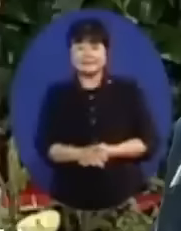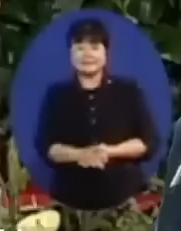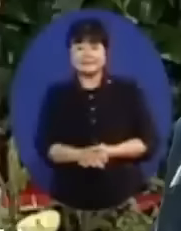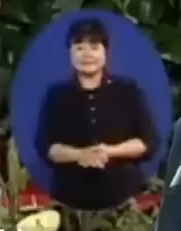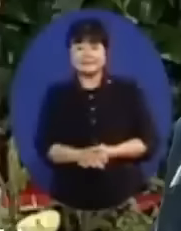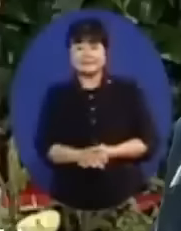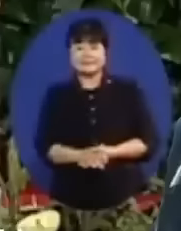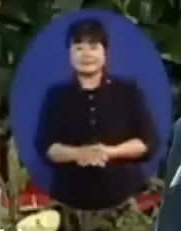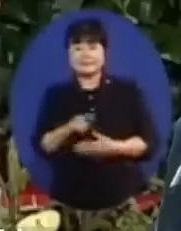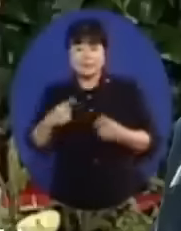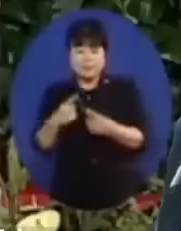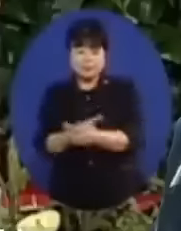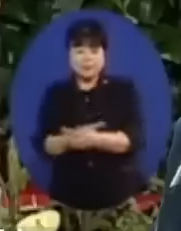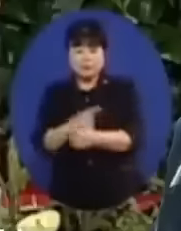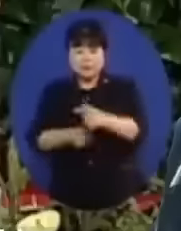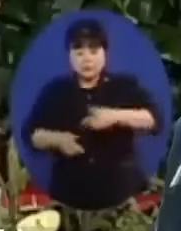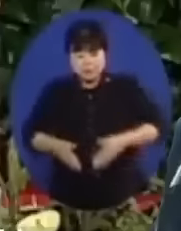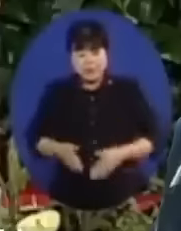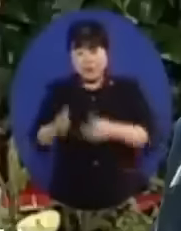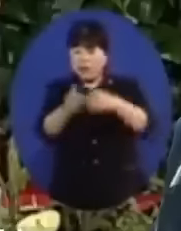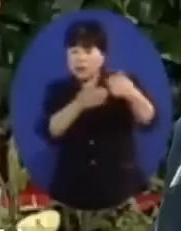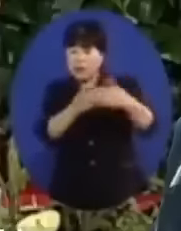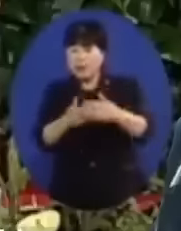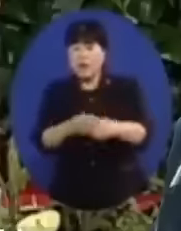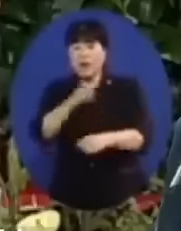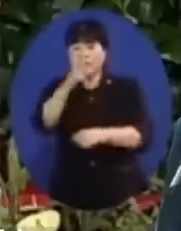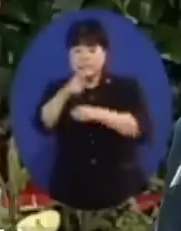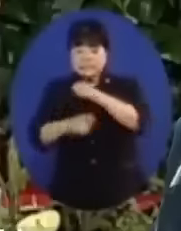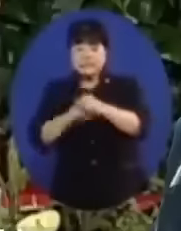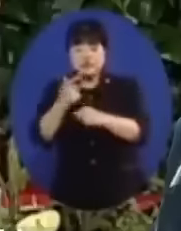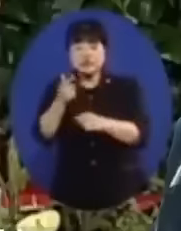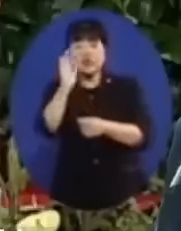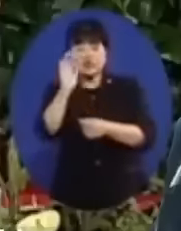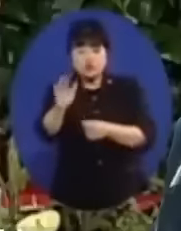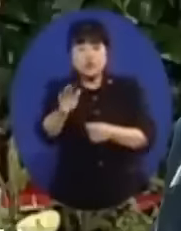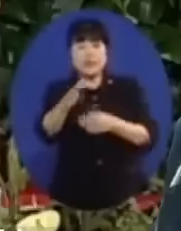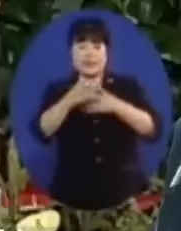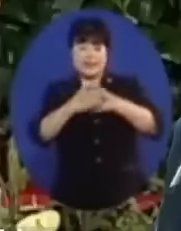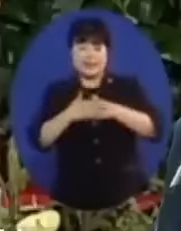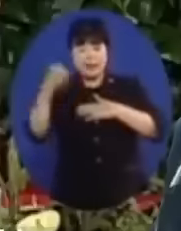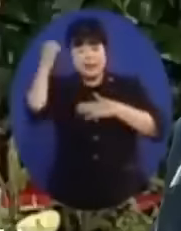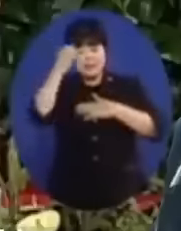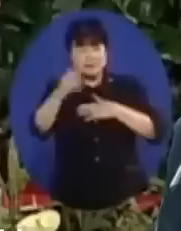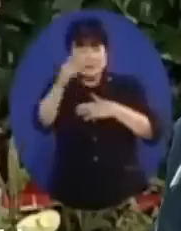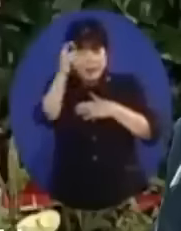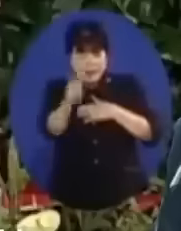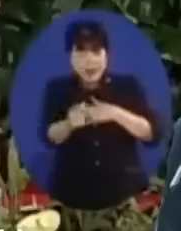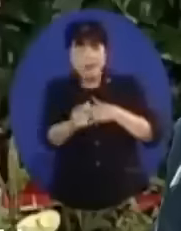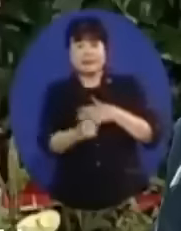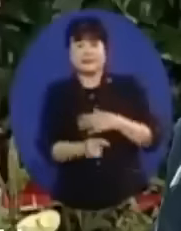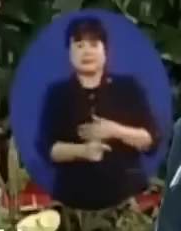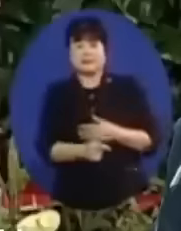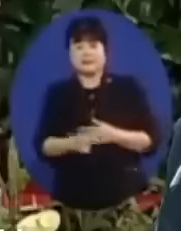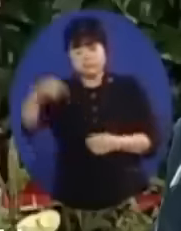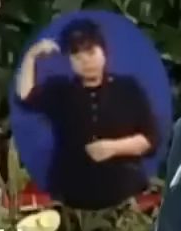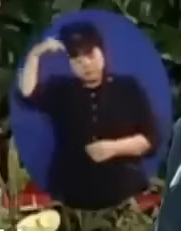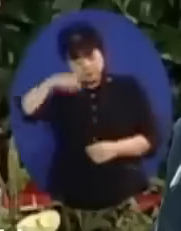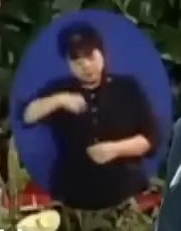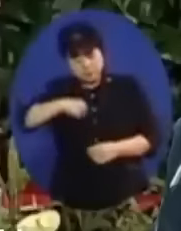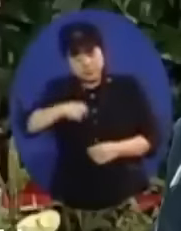후 중생의 체험이 있은 지 꼭 16년 만에 그때 나는 성령의 강력한 능력에 휩싸였다.